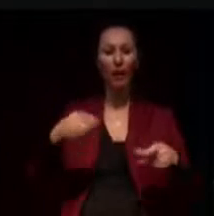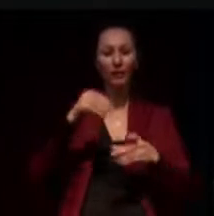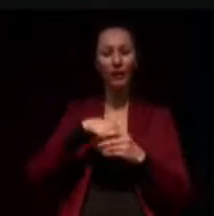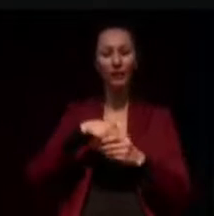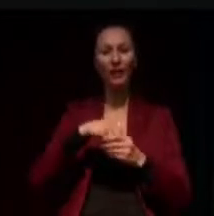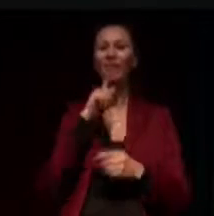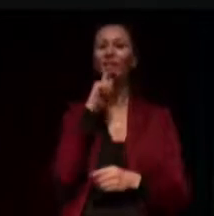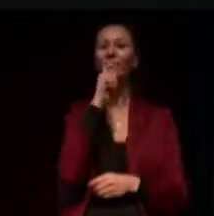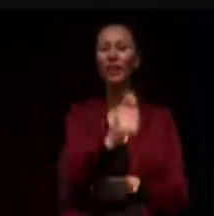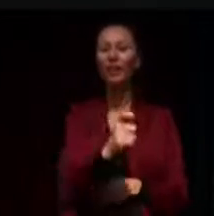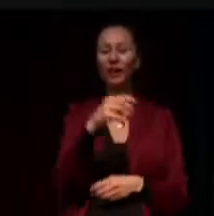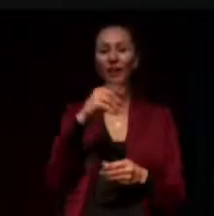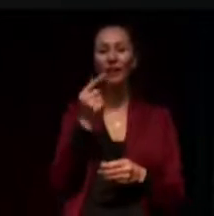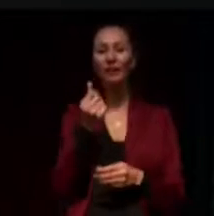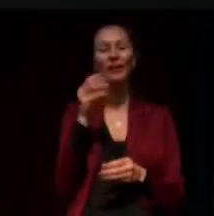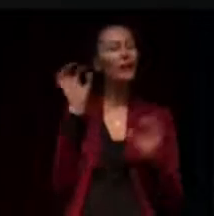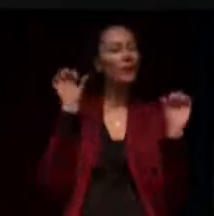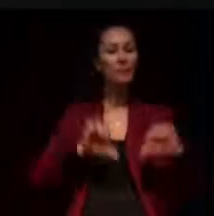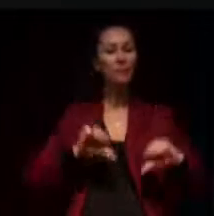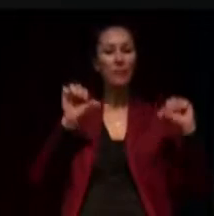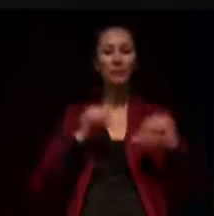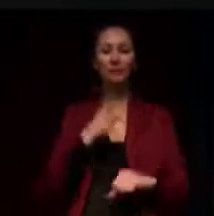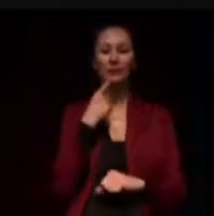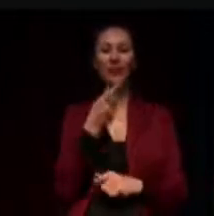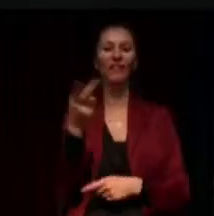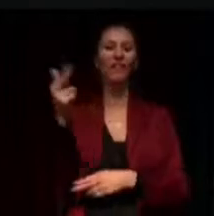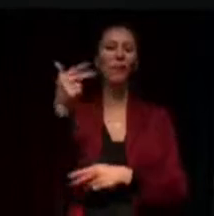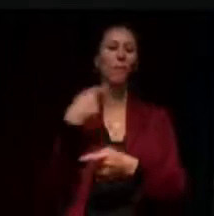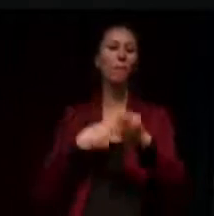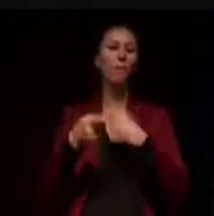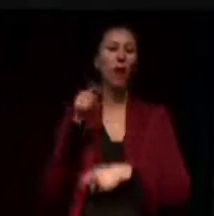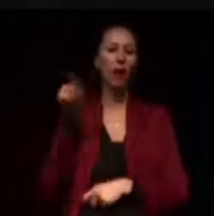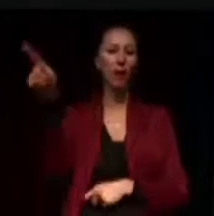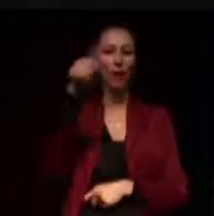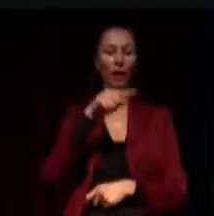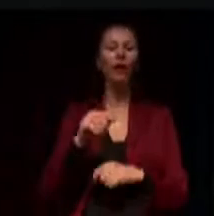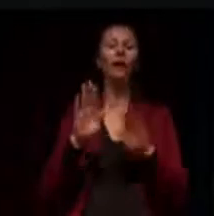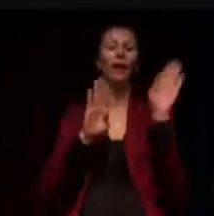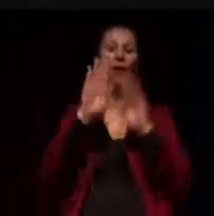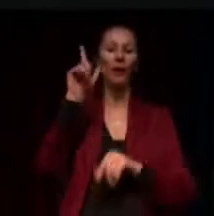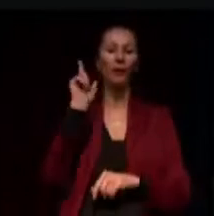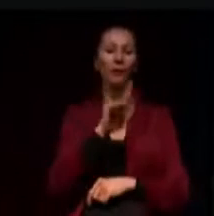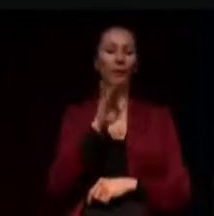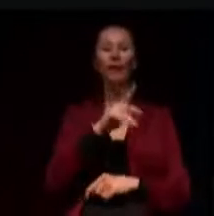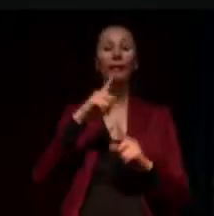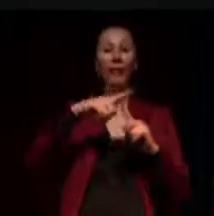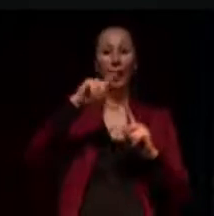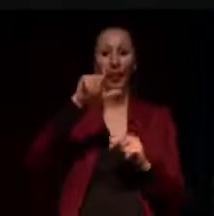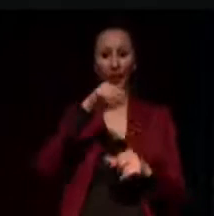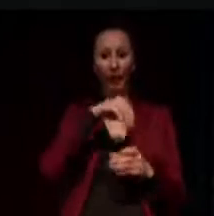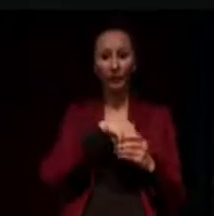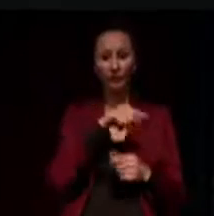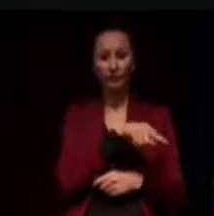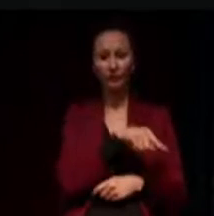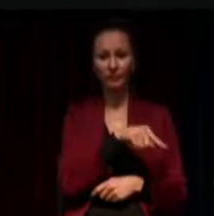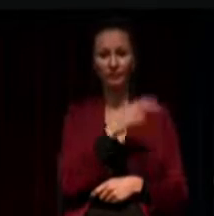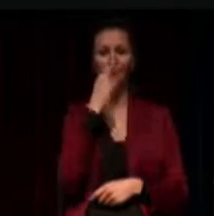ve fiyat teklifi sunabilmemiz imkansız dediler bu firmalar ihaleye gelecek olan. Yani TL ile ihaleyi